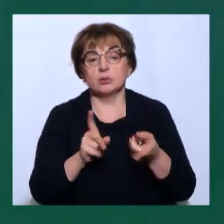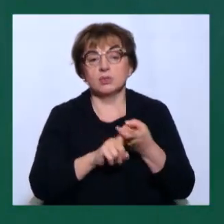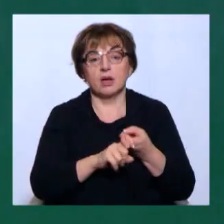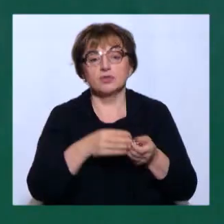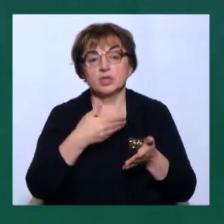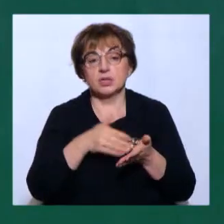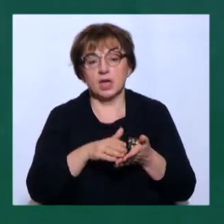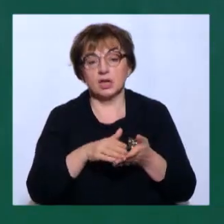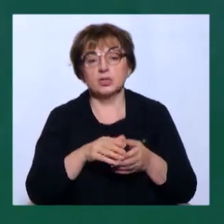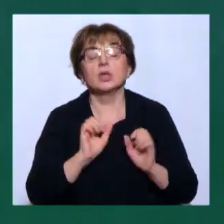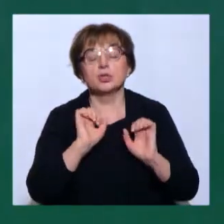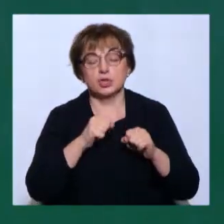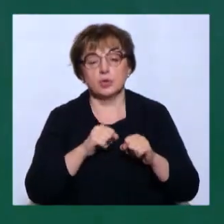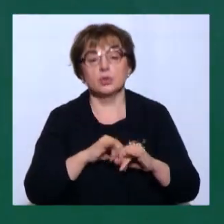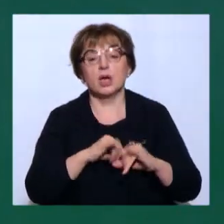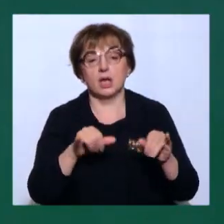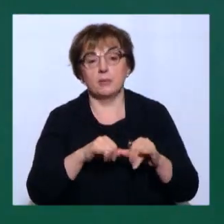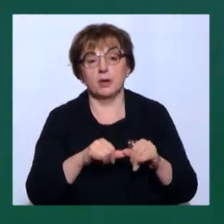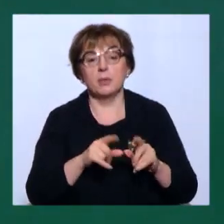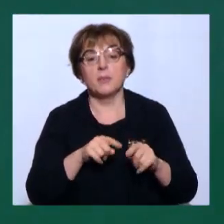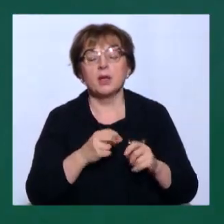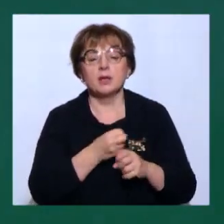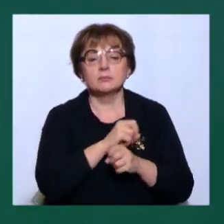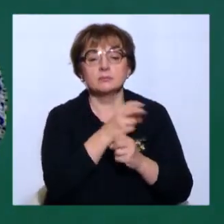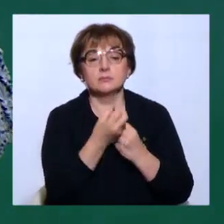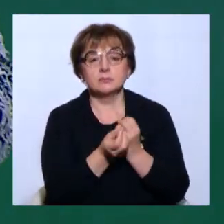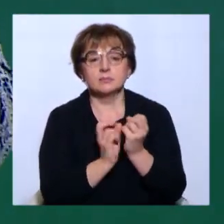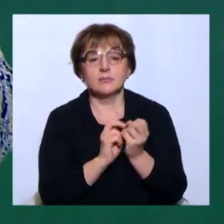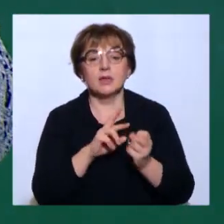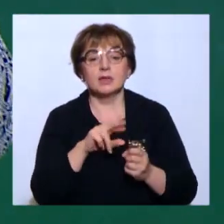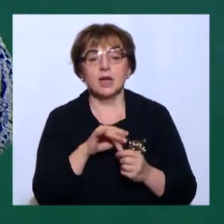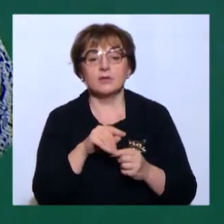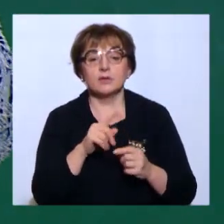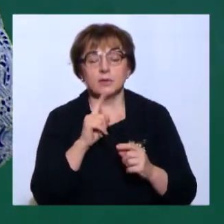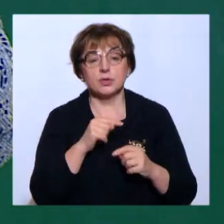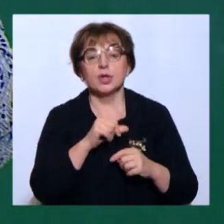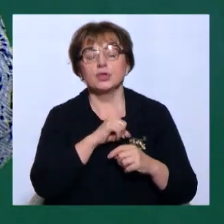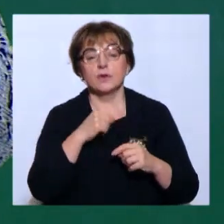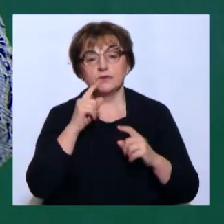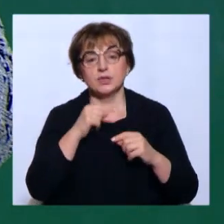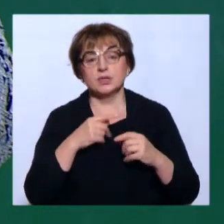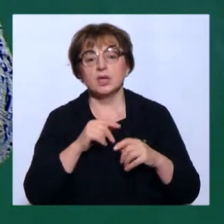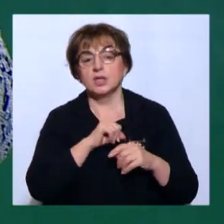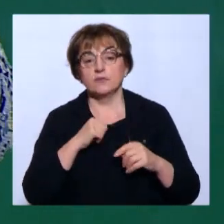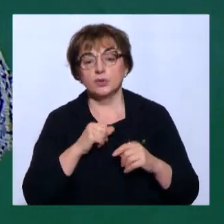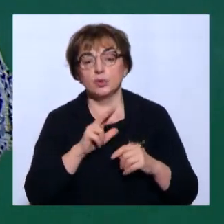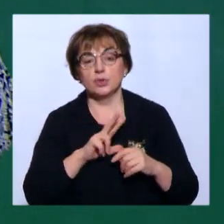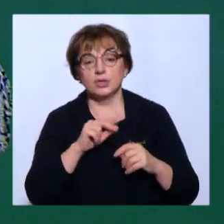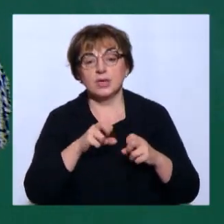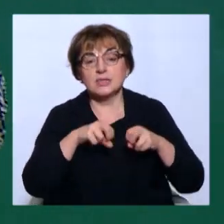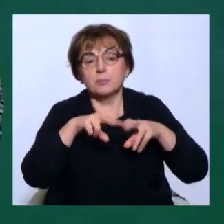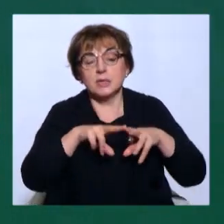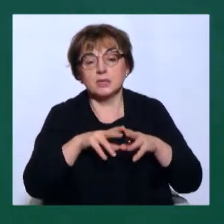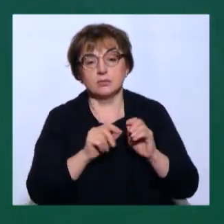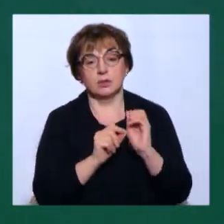ფორმა, დაკვირტვა. ნახოთ, როგორ ხდება დაკვირტვა. ჰიდრა სხეულზე ჩნდება